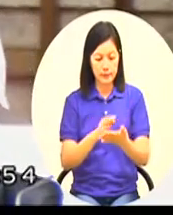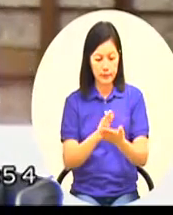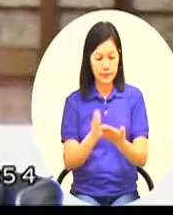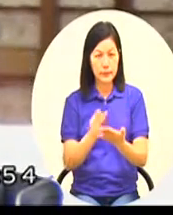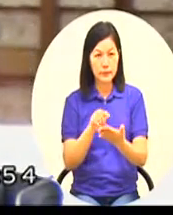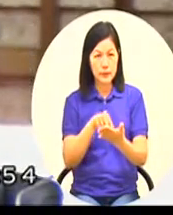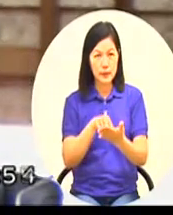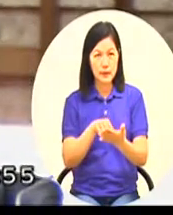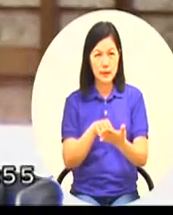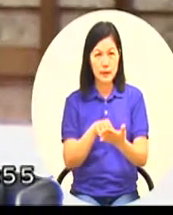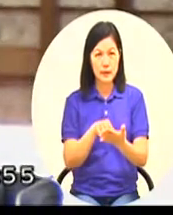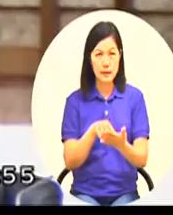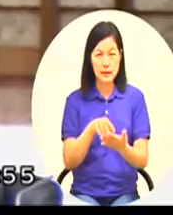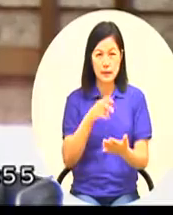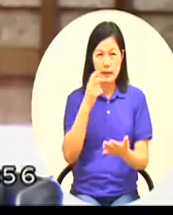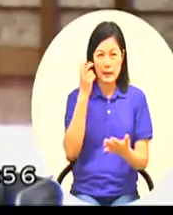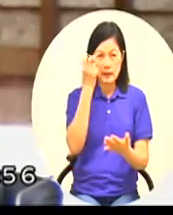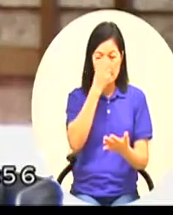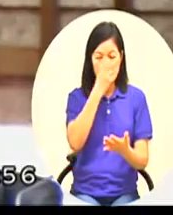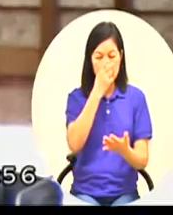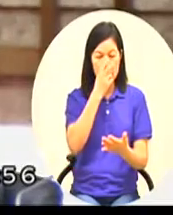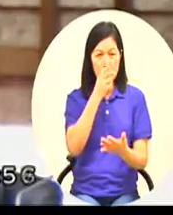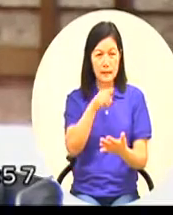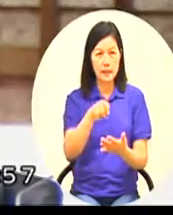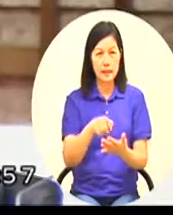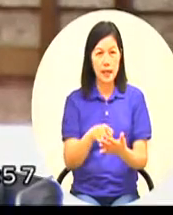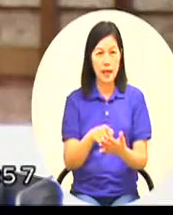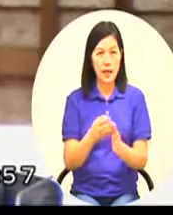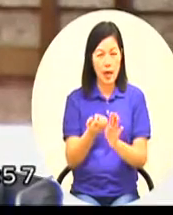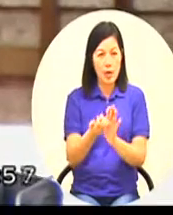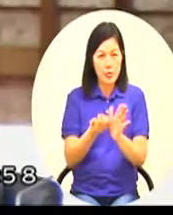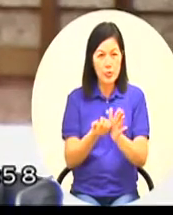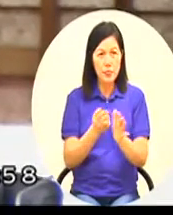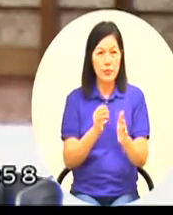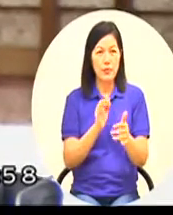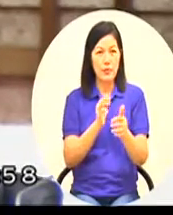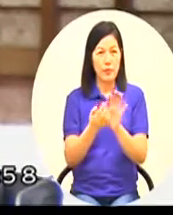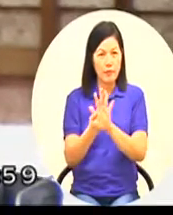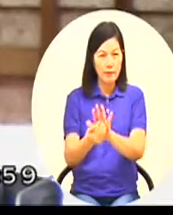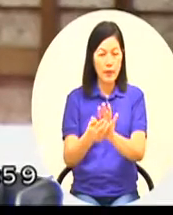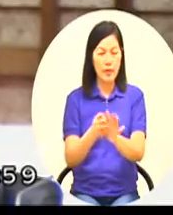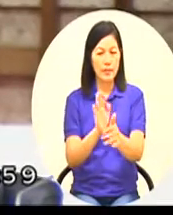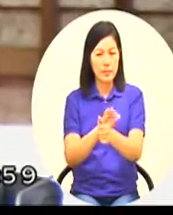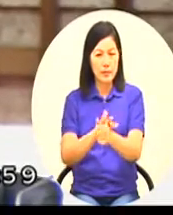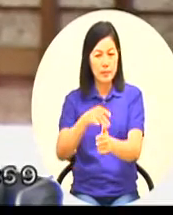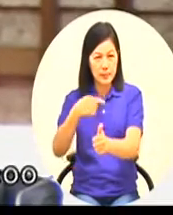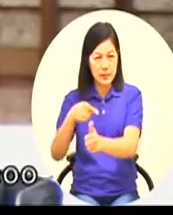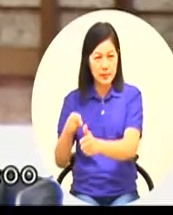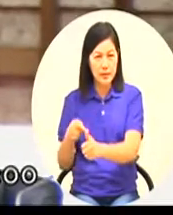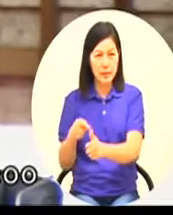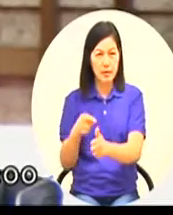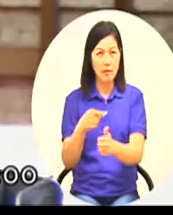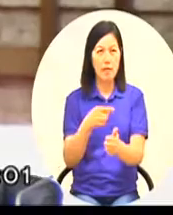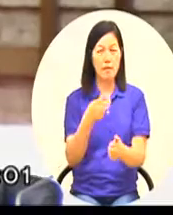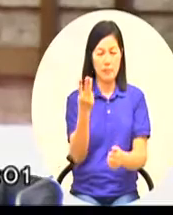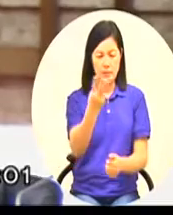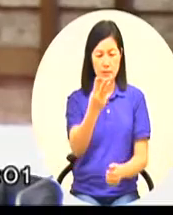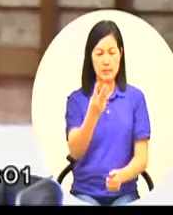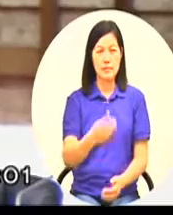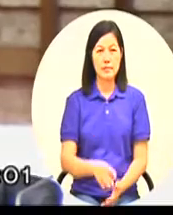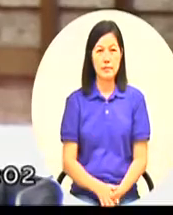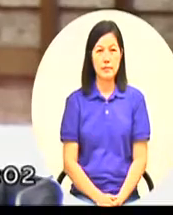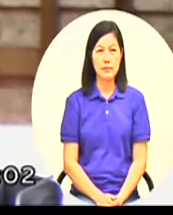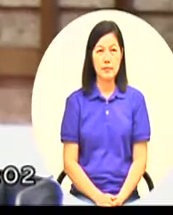所谓侦查、预防、辅导。侦查、预防、辅导这三样的话，局长请